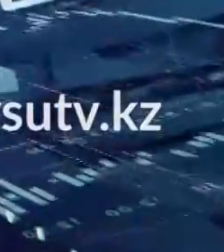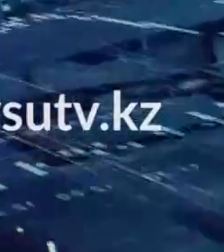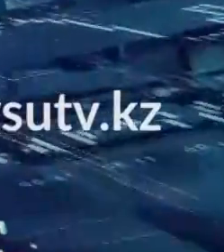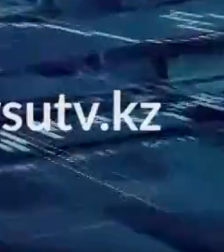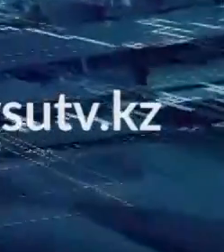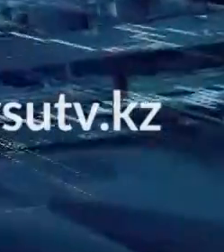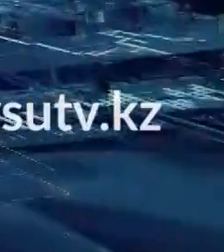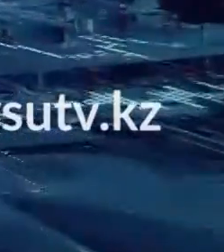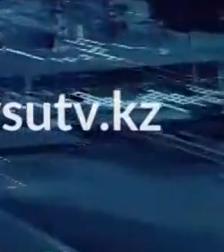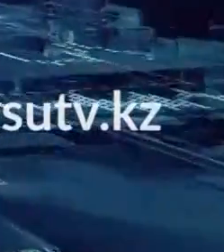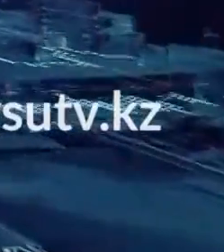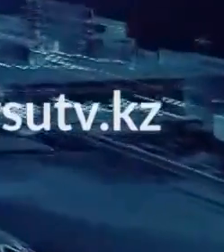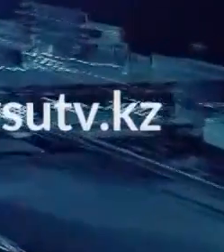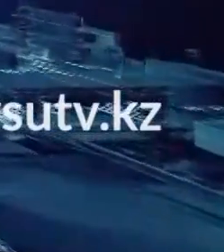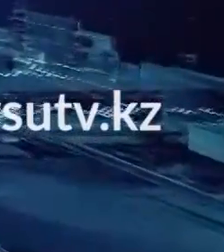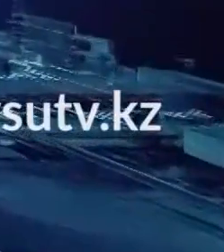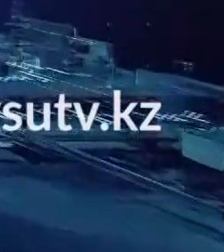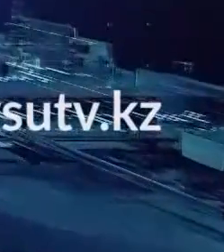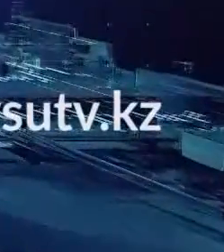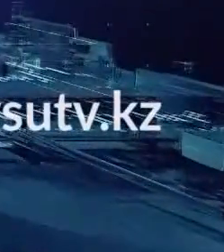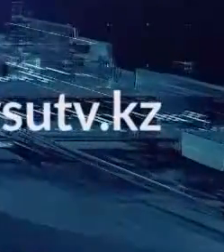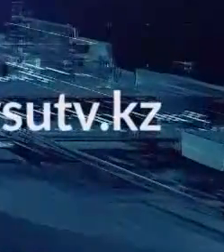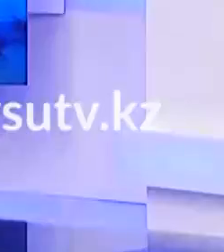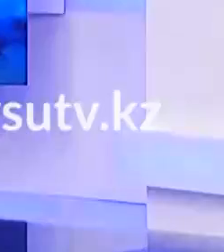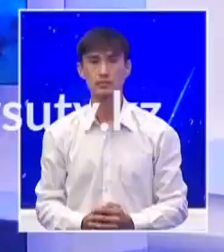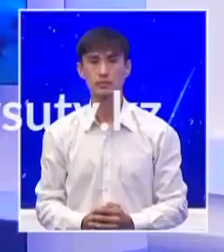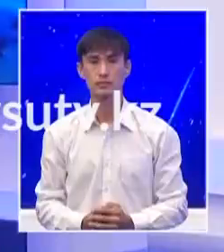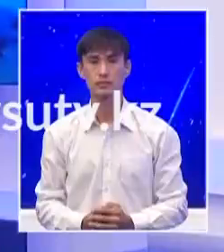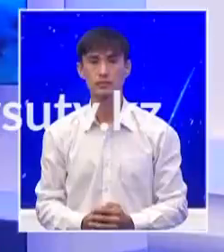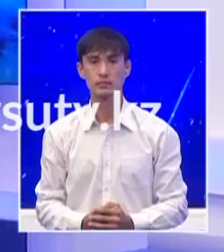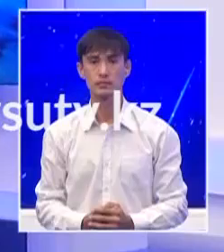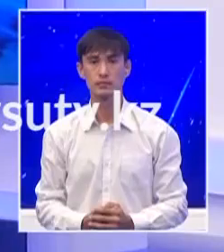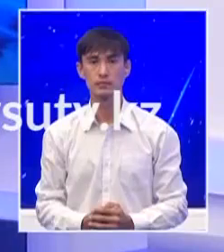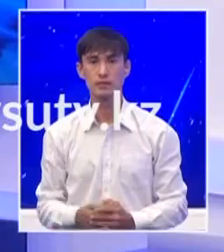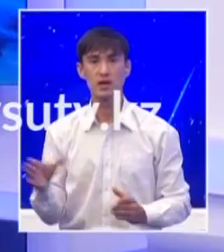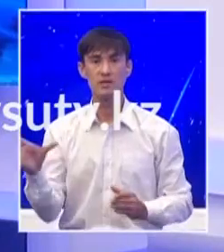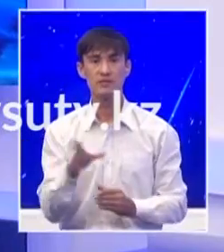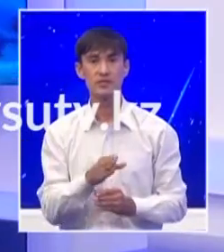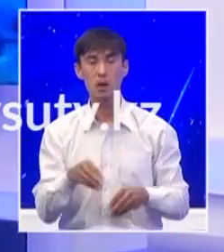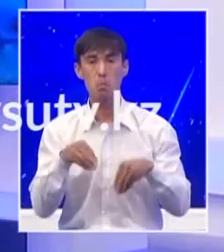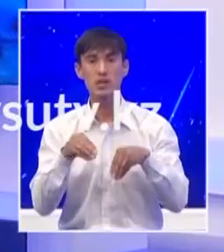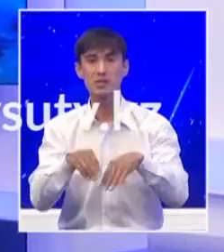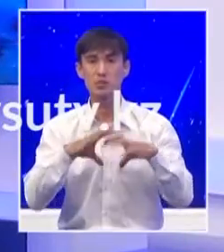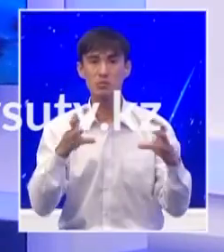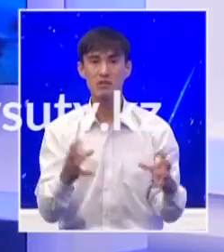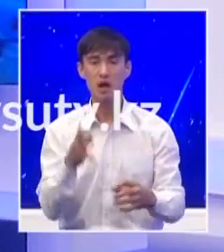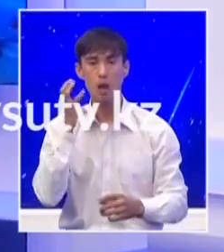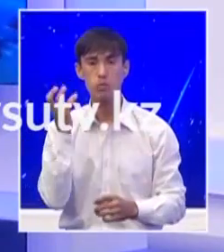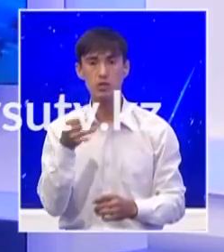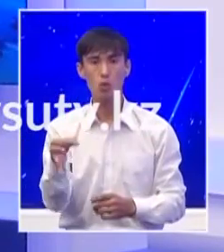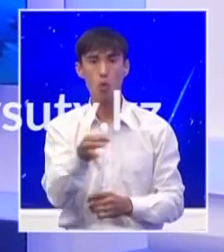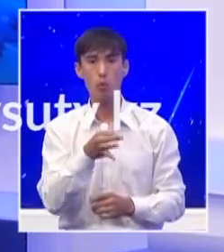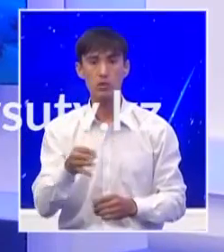Все. все посевы сберегли. В Алматинской